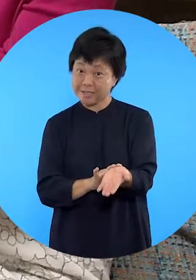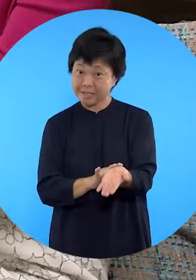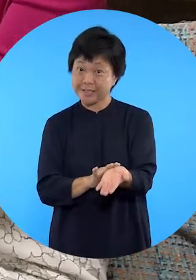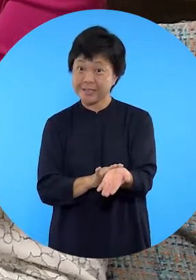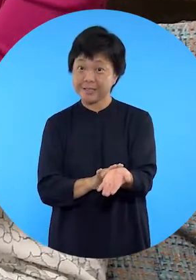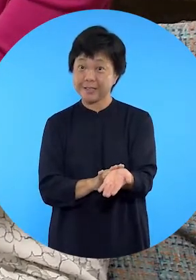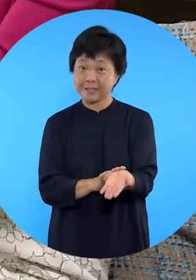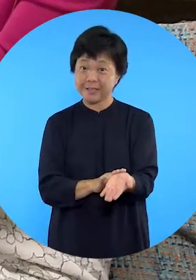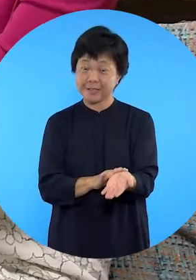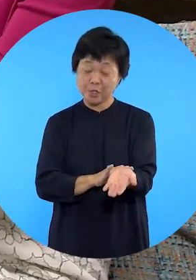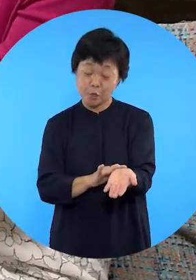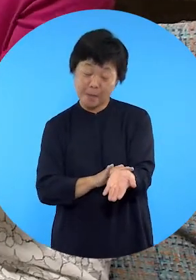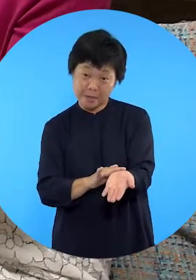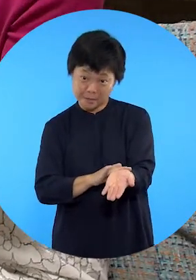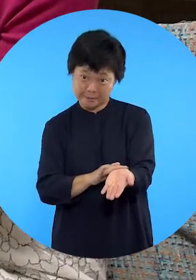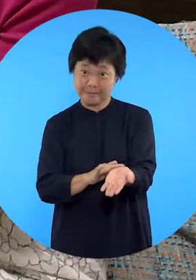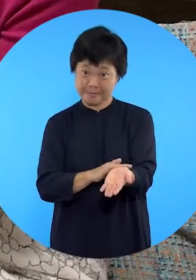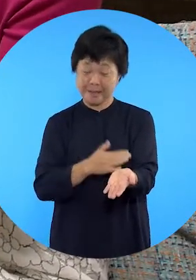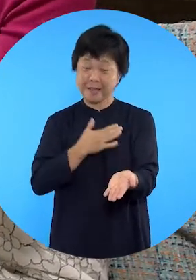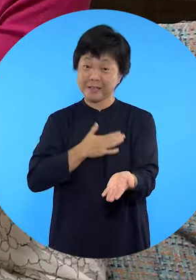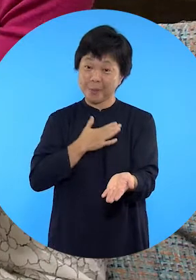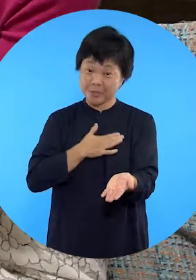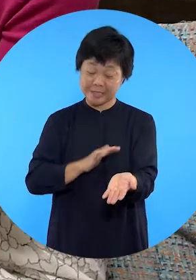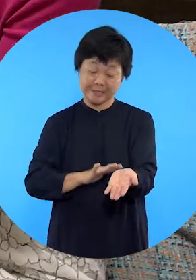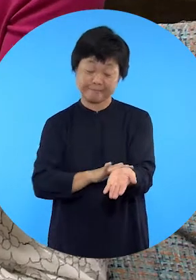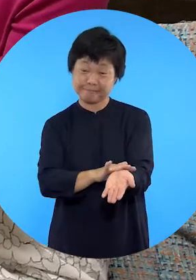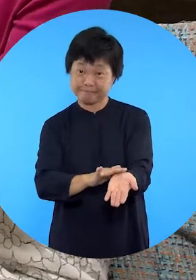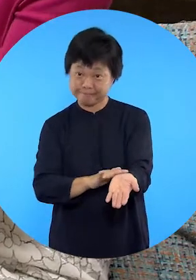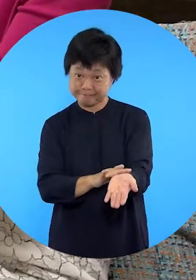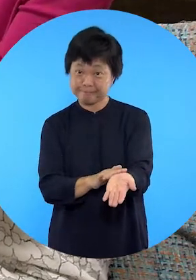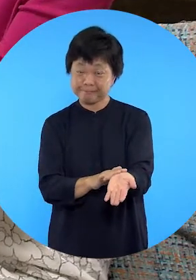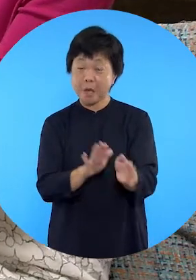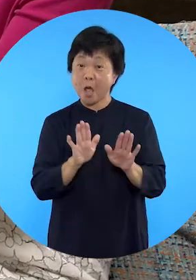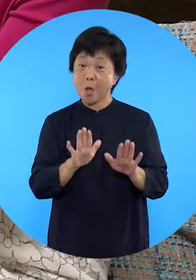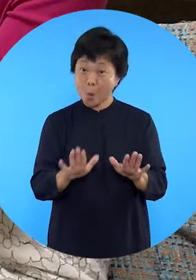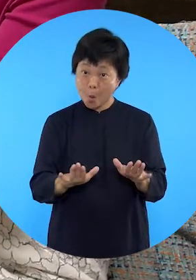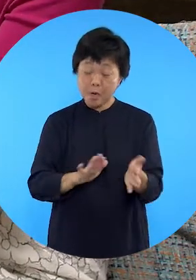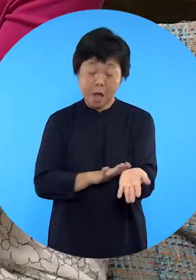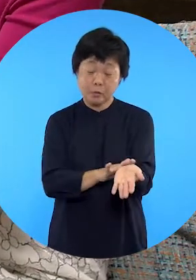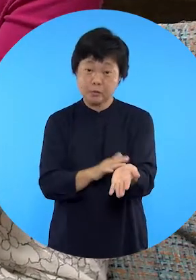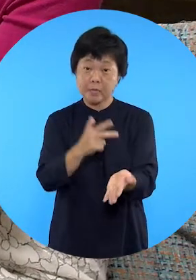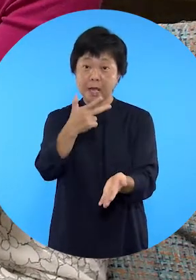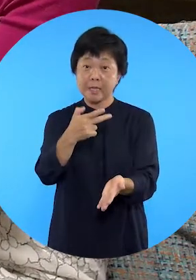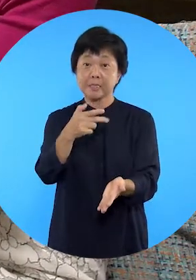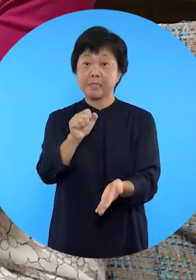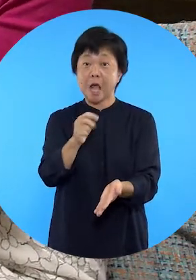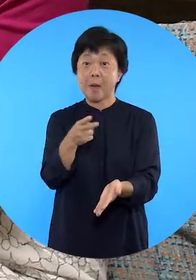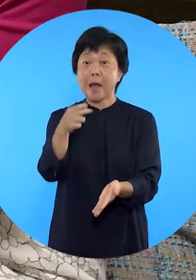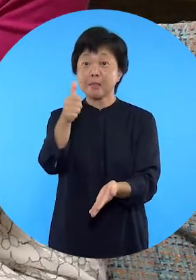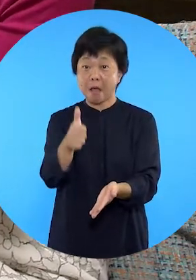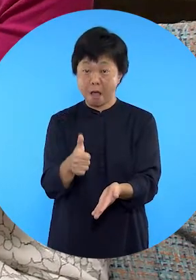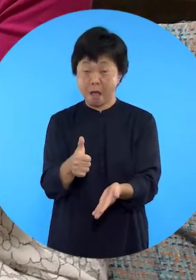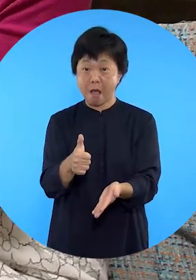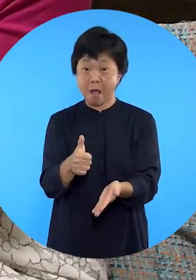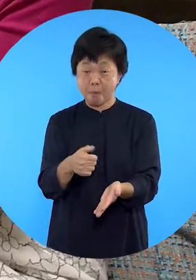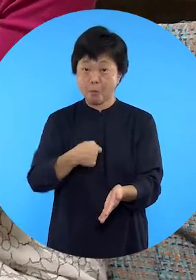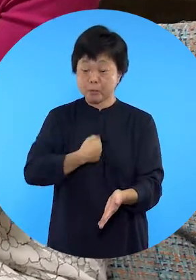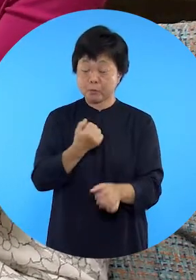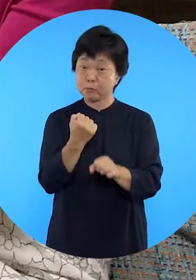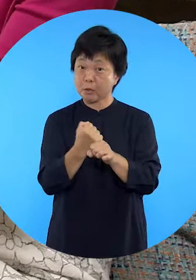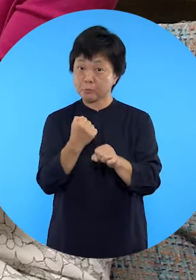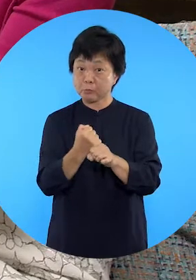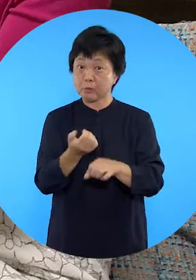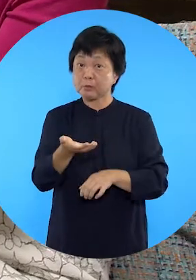本当にもうすべすべ潤いましたよね。がこの今回使われたシアバ